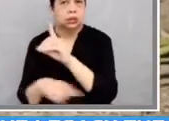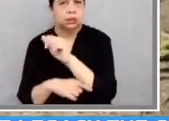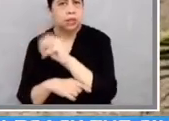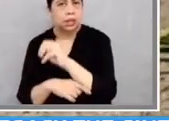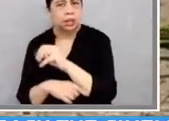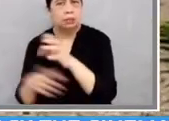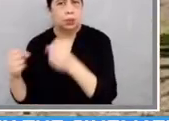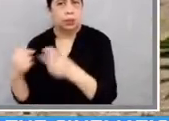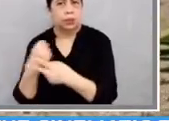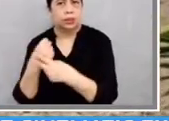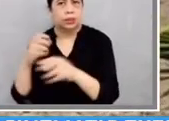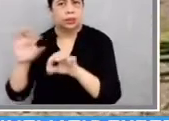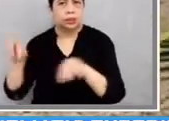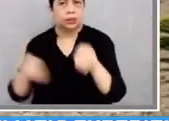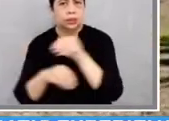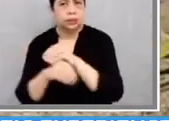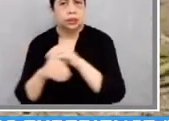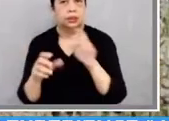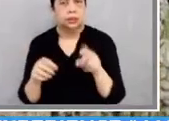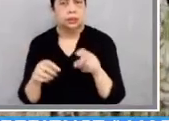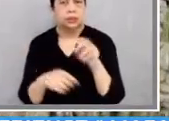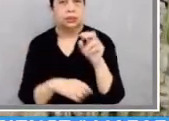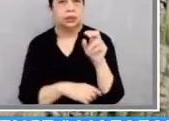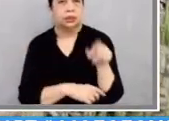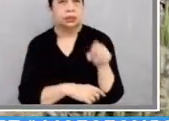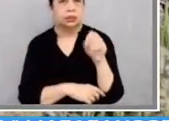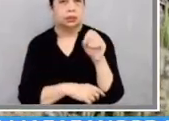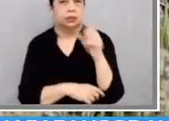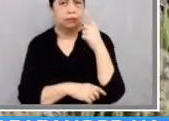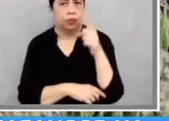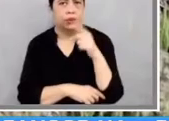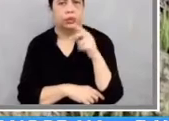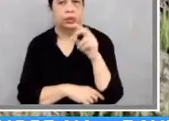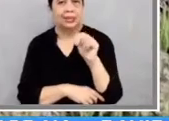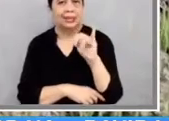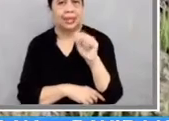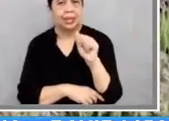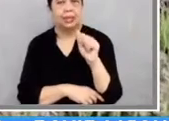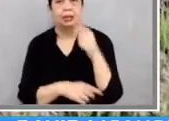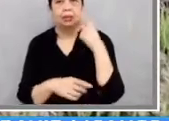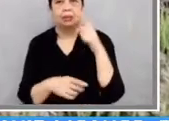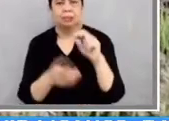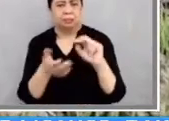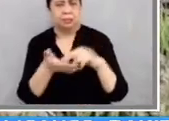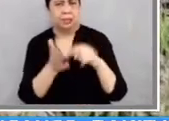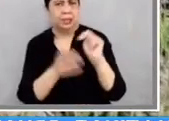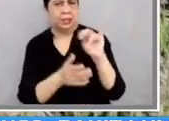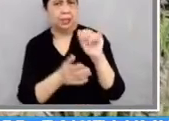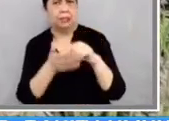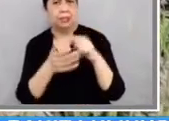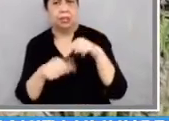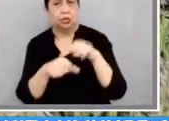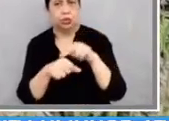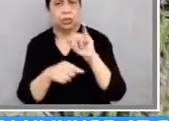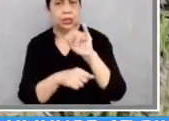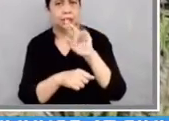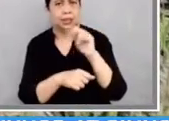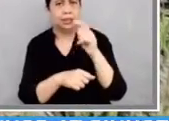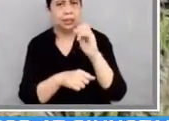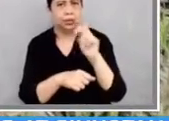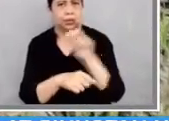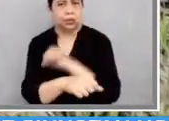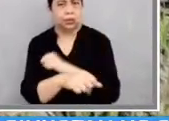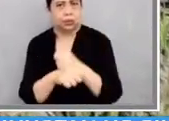gamitin ng NIA para ho sa irrigasyon natin. Mm-hmm. So, isipin po ninyo, and then sasabayan ng NIA ng mga high